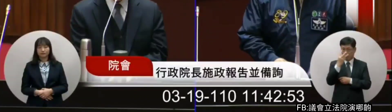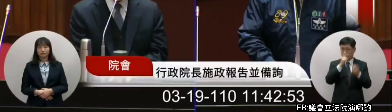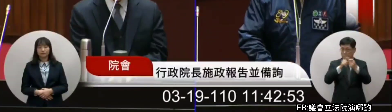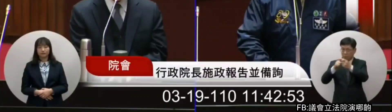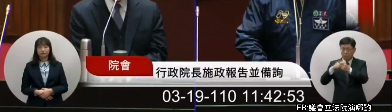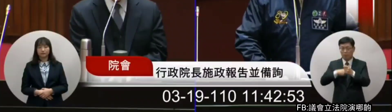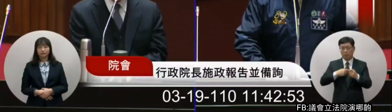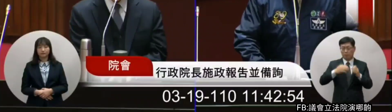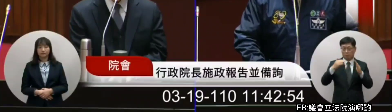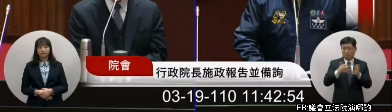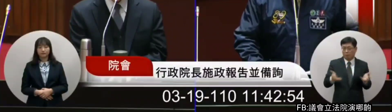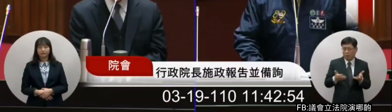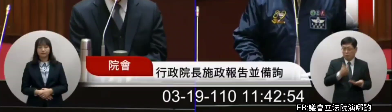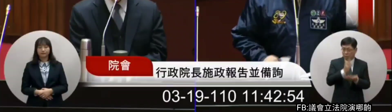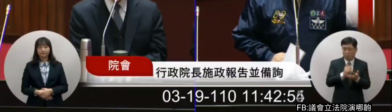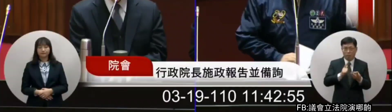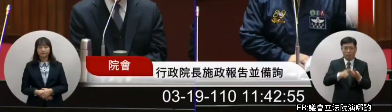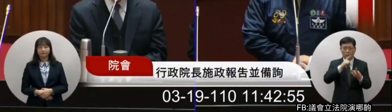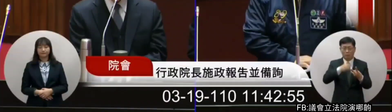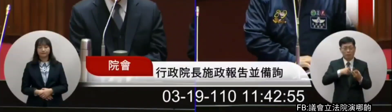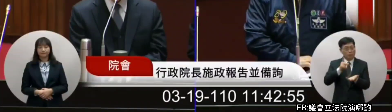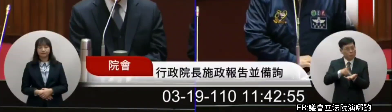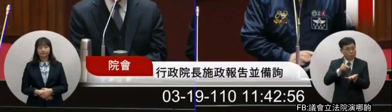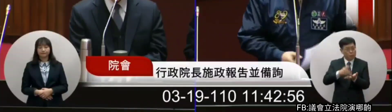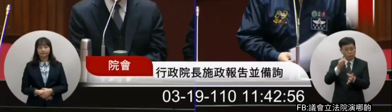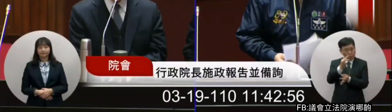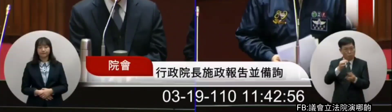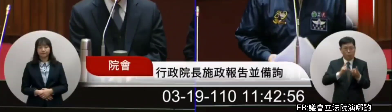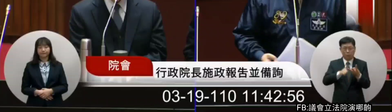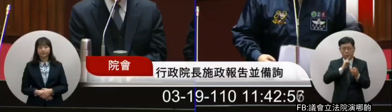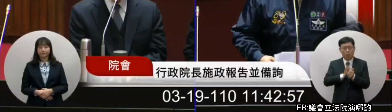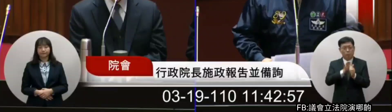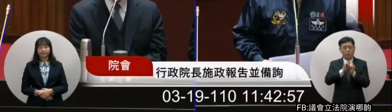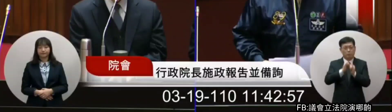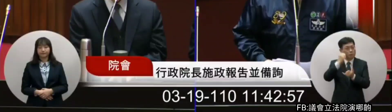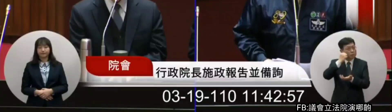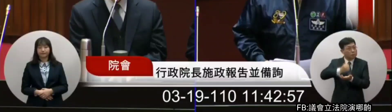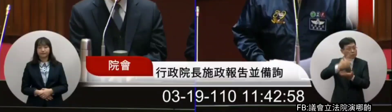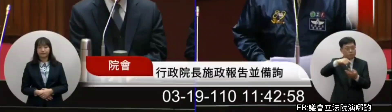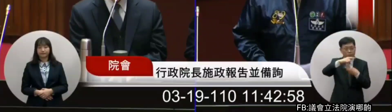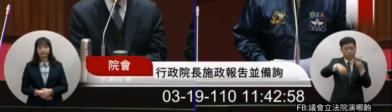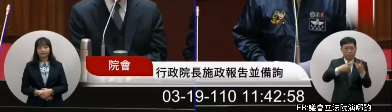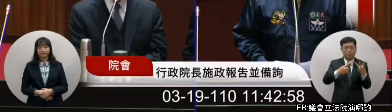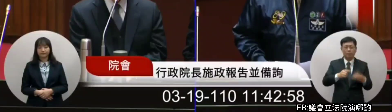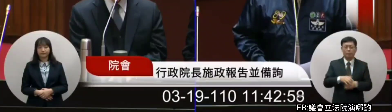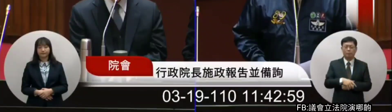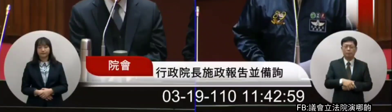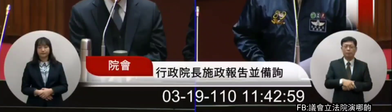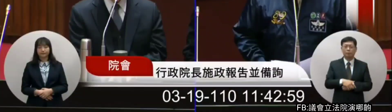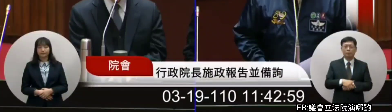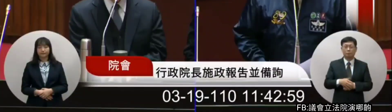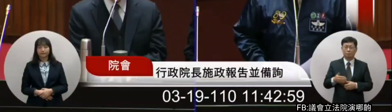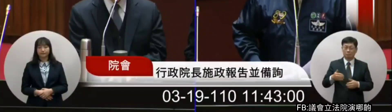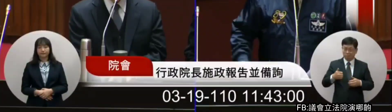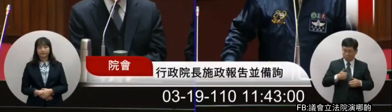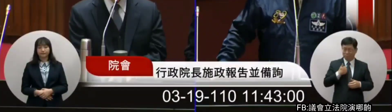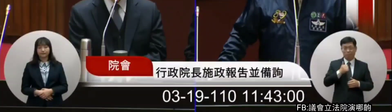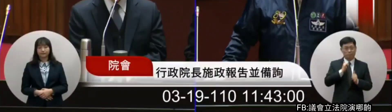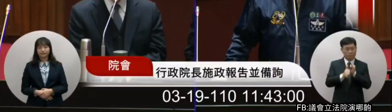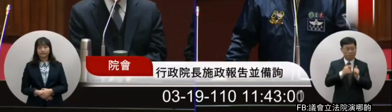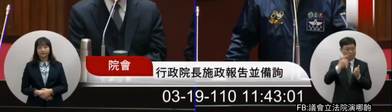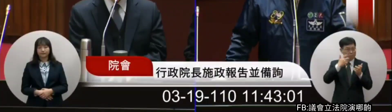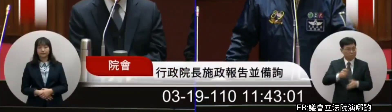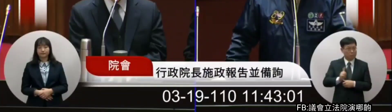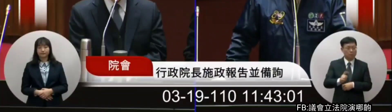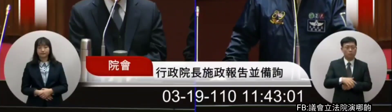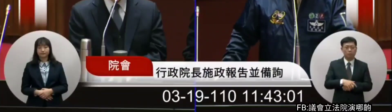杜绝房市炒作、健全租屋，还有推动社会住宅啊。那其实大家最关注的